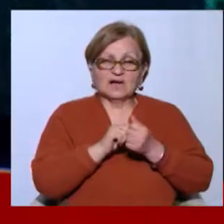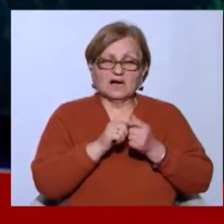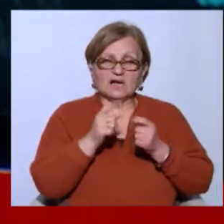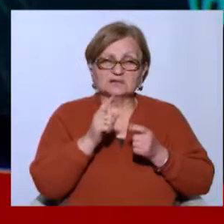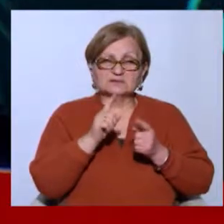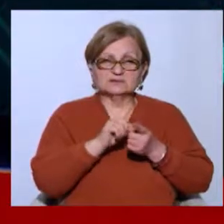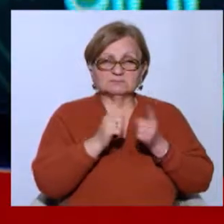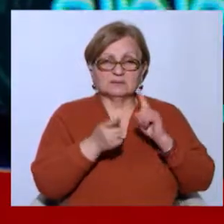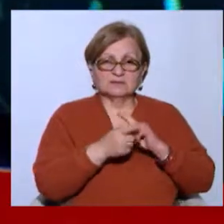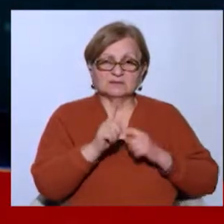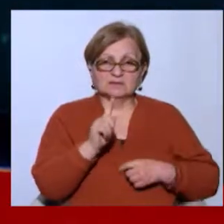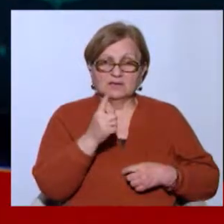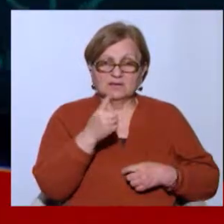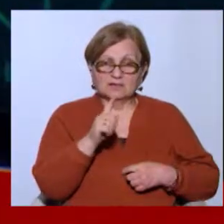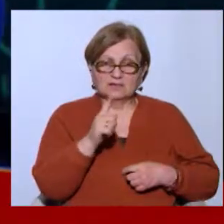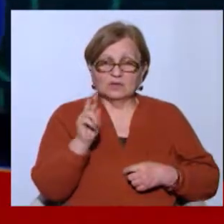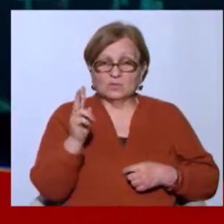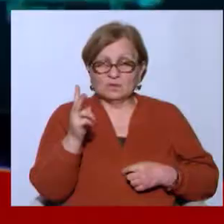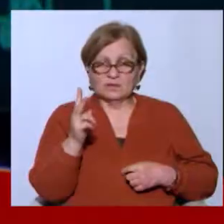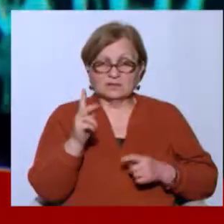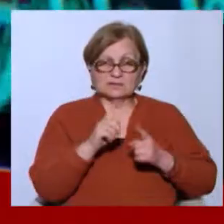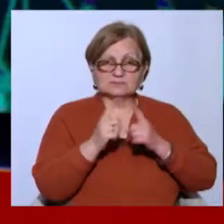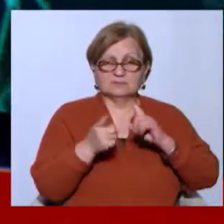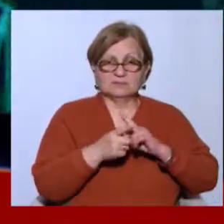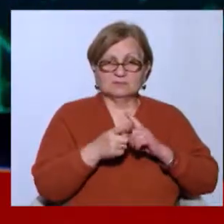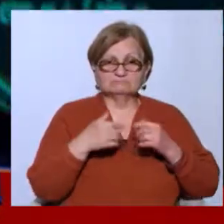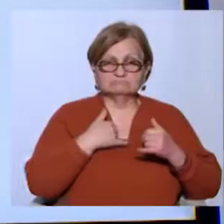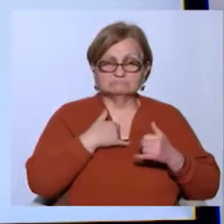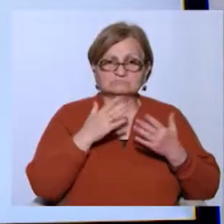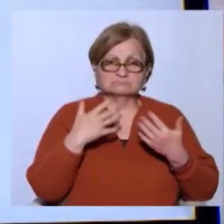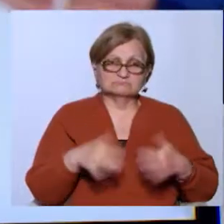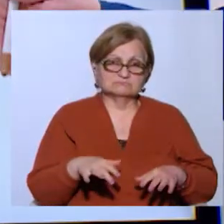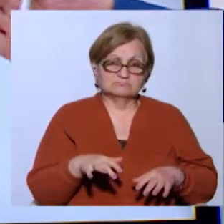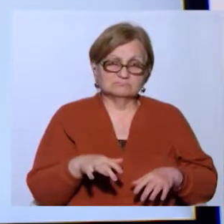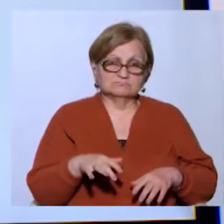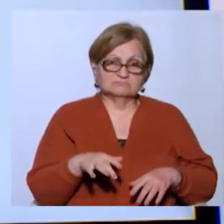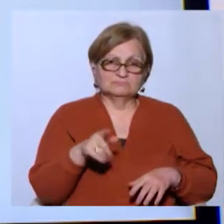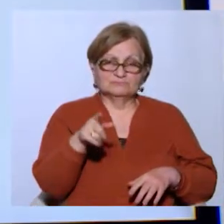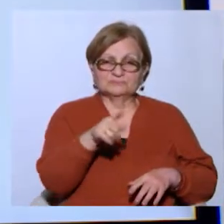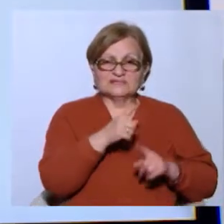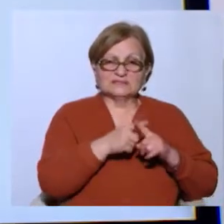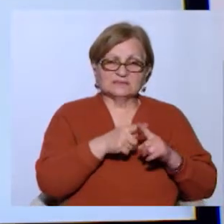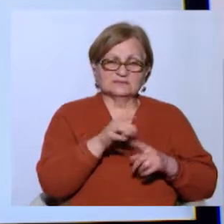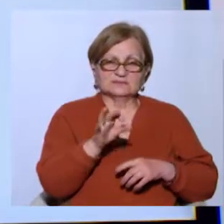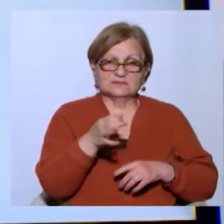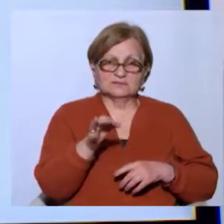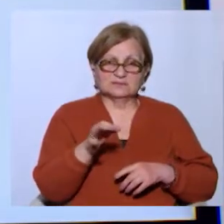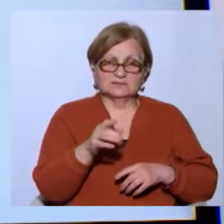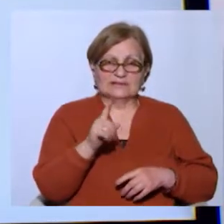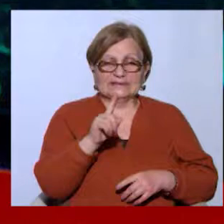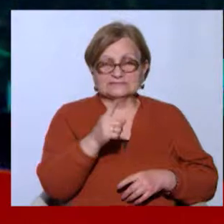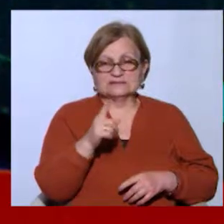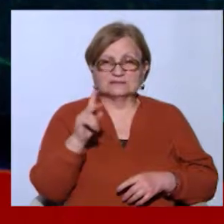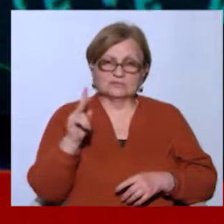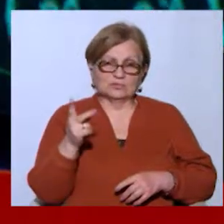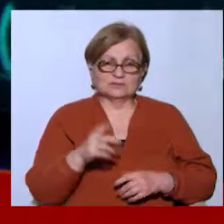ფულის მაგივრად, 1 ლარიანების და 2 ლარიანების მაგივრად, ჩვენ უკვე გვაქვს აი ასეთი მონეტები, 1 და 2